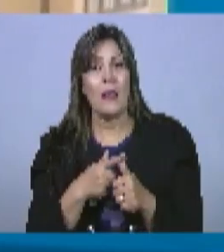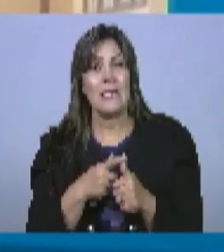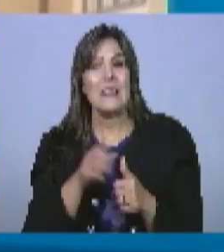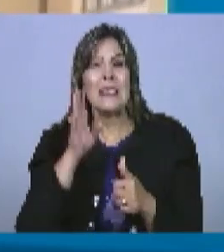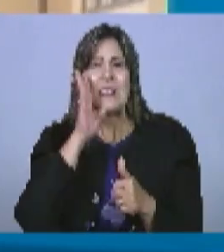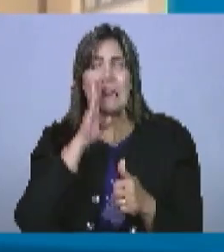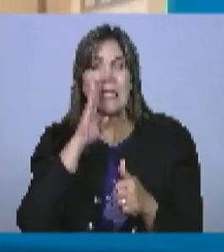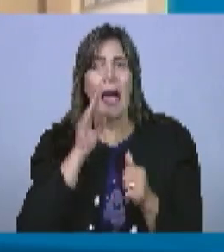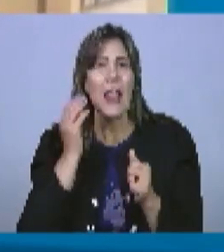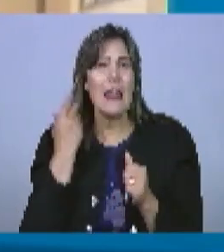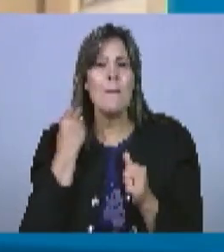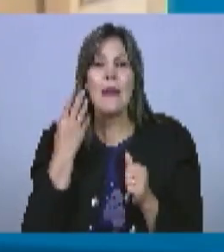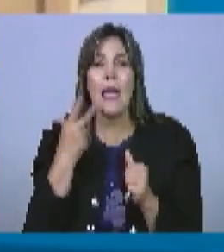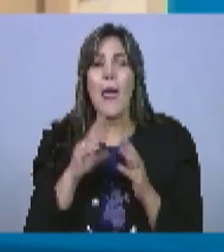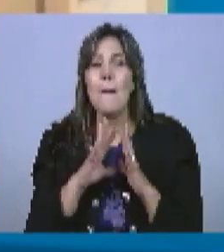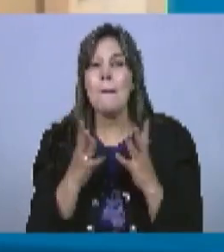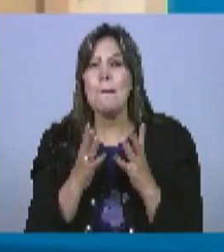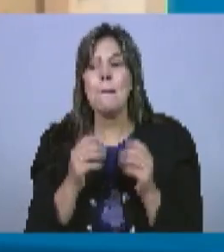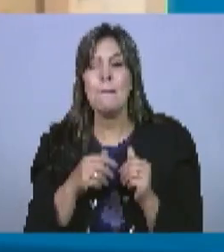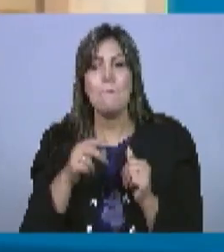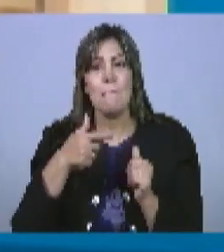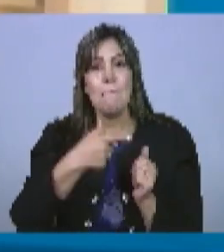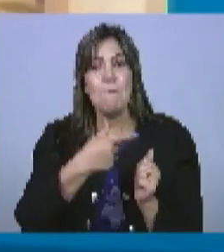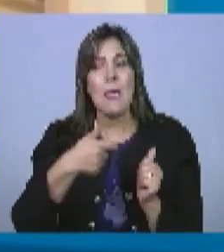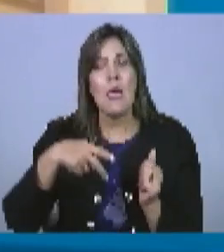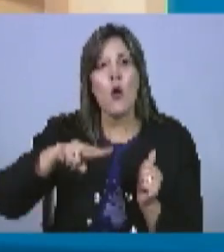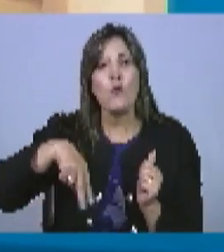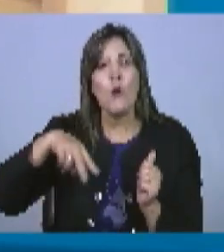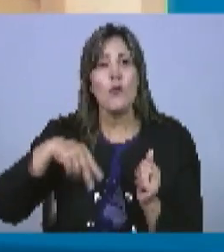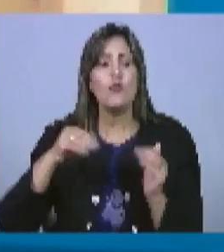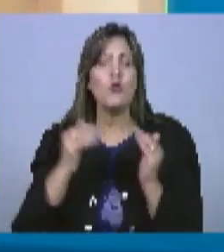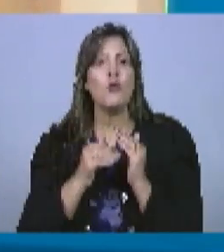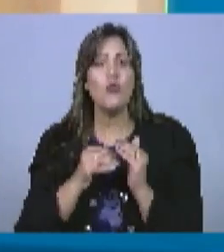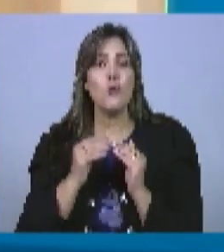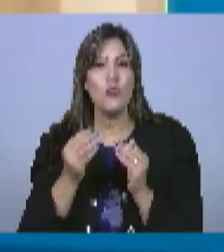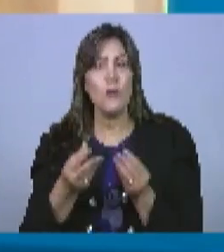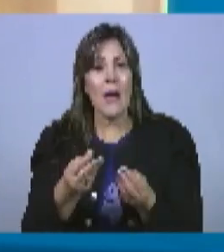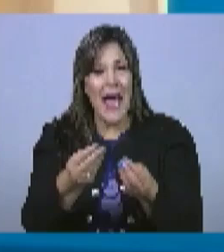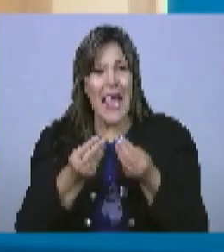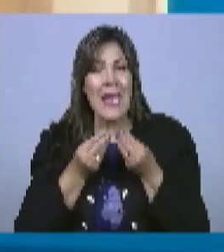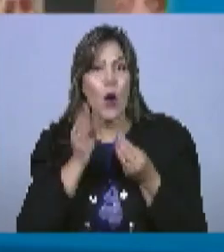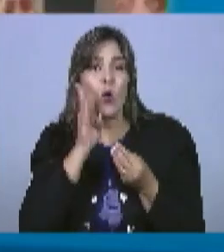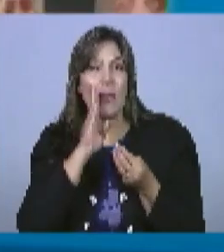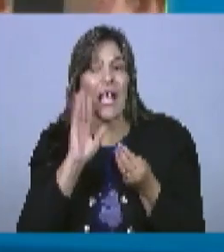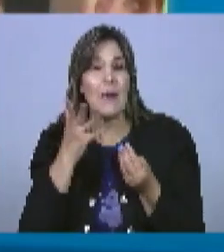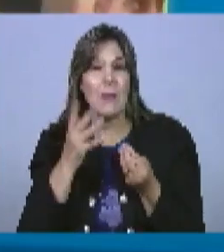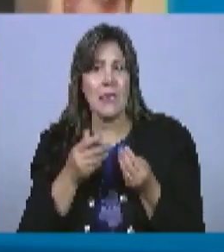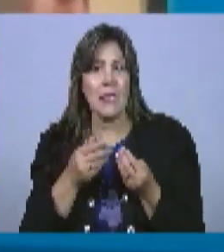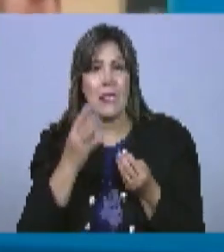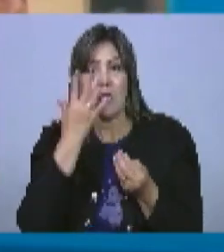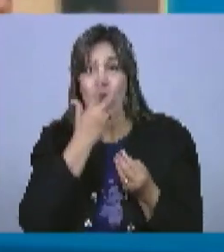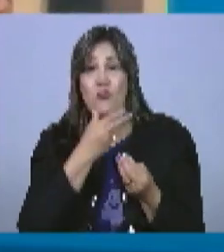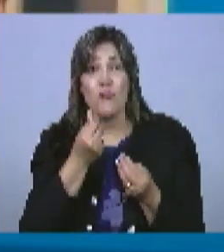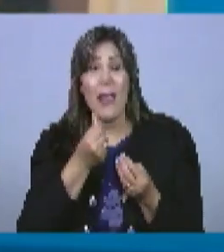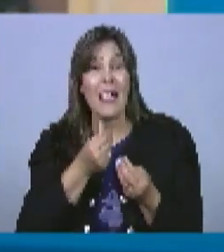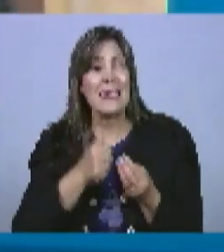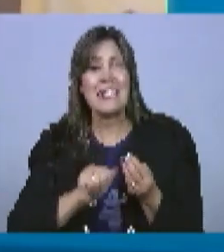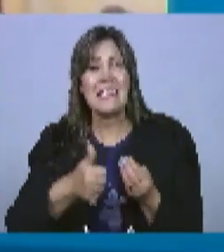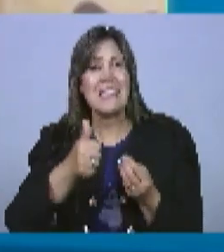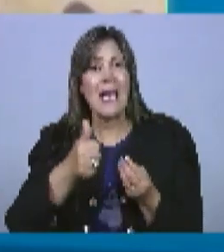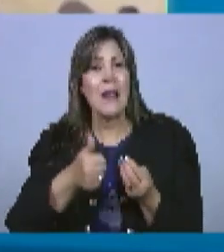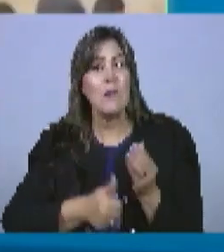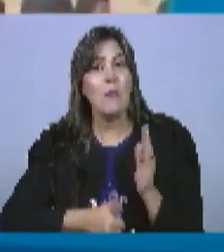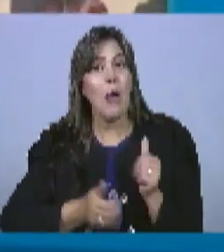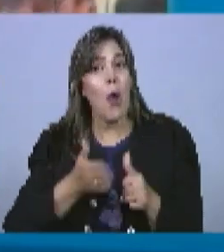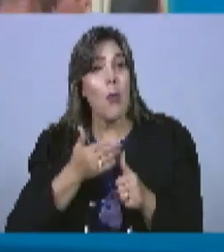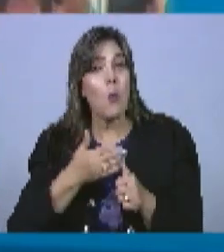التعليم اللي ممكن ياخده في ال 118 يوم قد ايه جو التعليم ده قد ايه